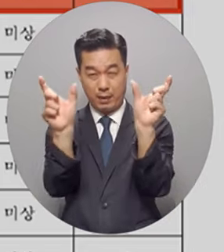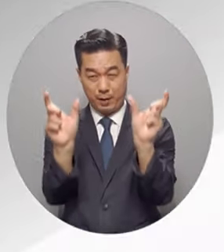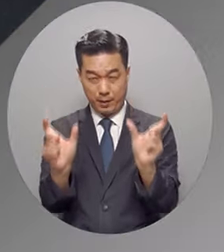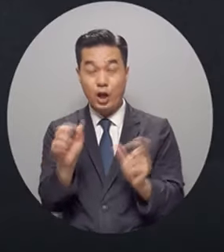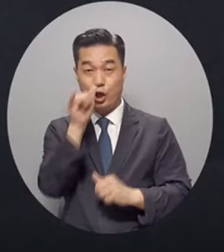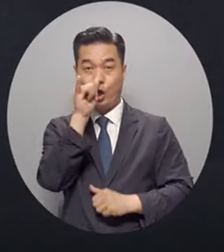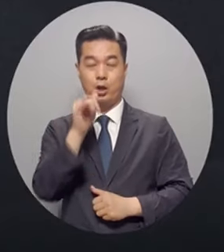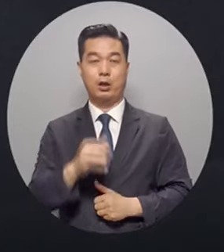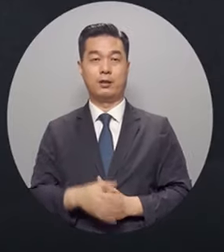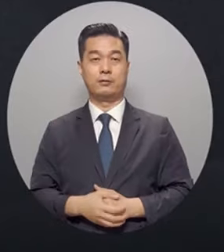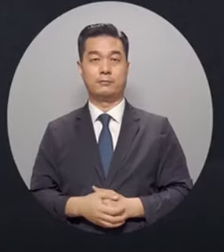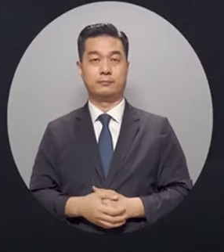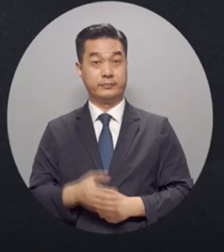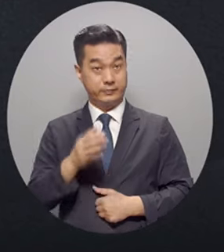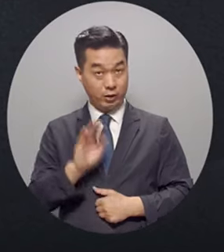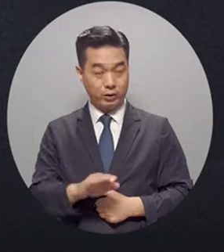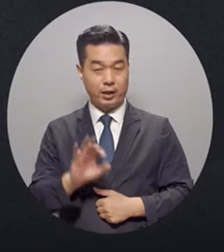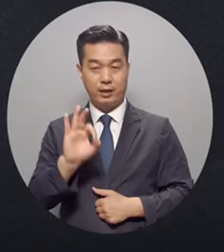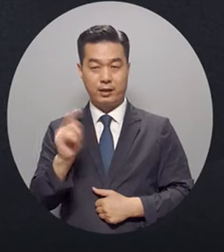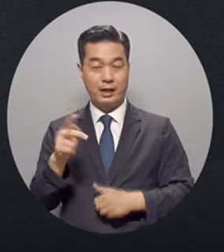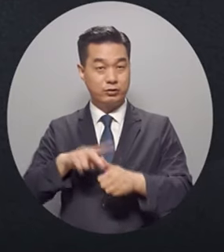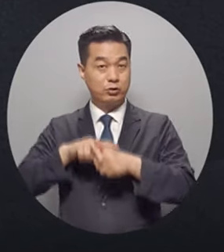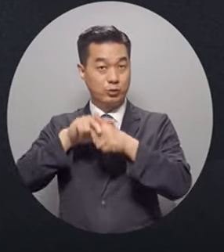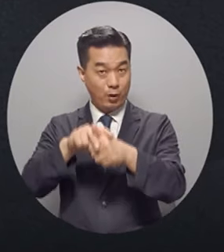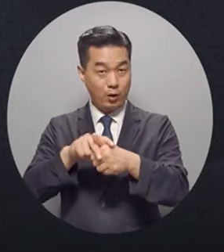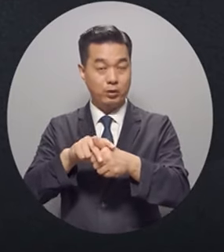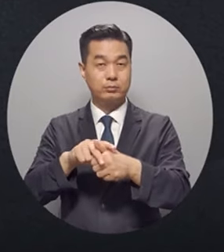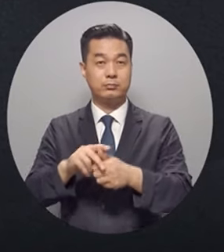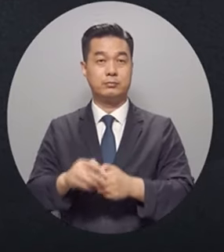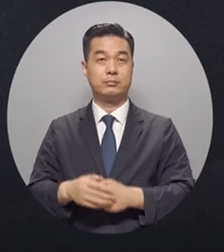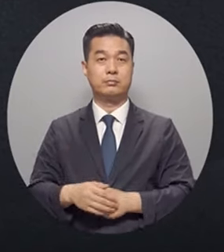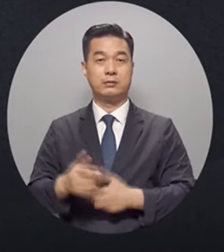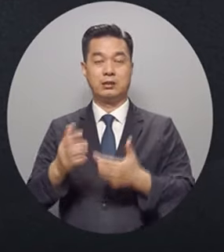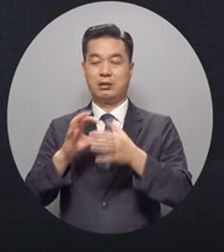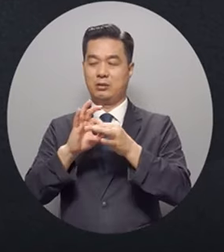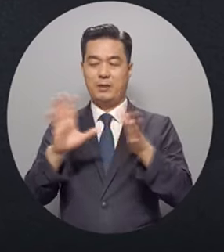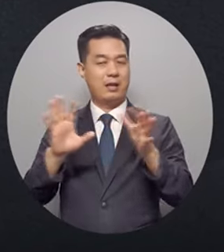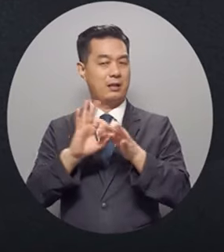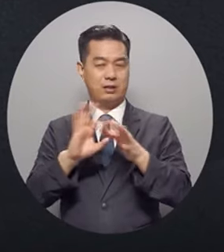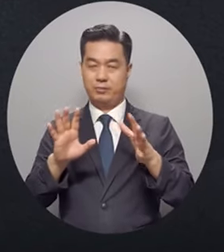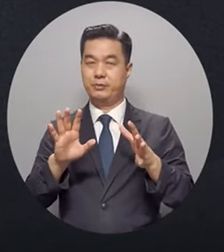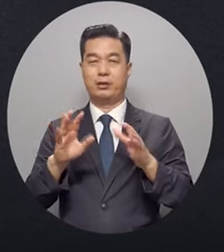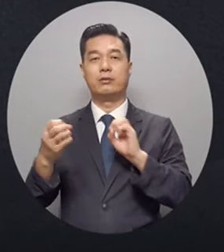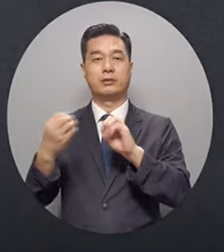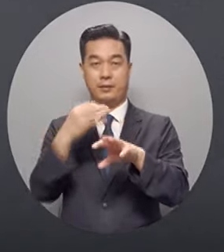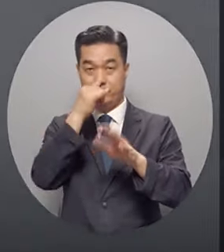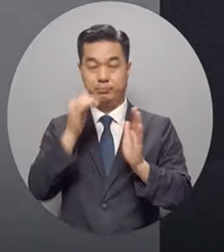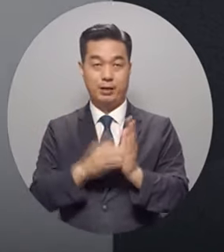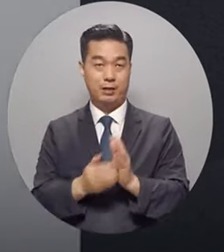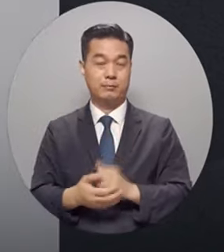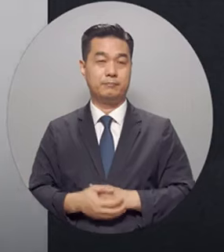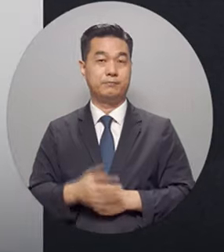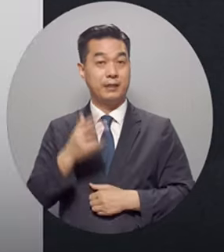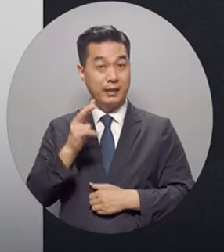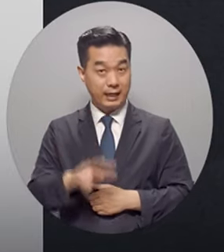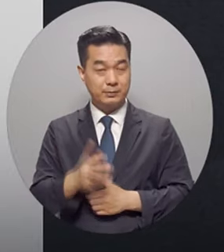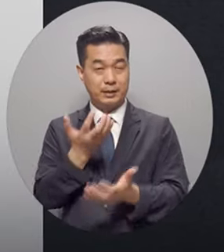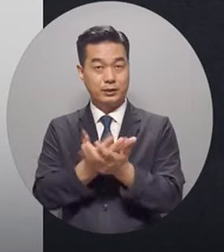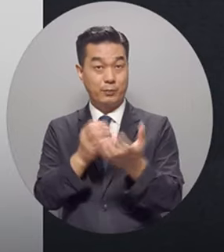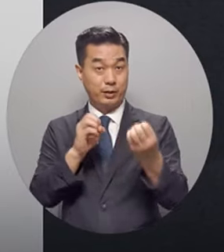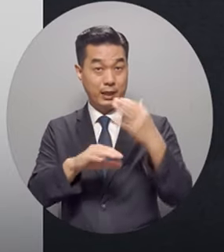일치했습니다 그런데도 안우 보자 측은 지난달 초만해도 그런 사실이 없다고 답했습니다 하지만 서면